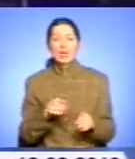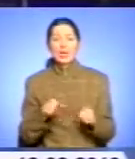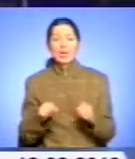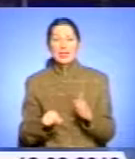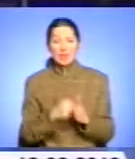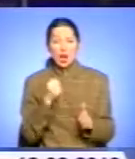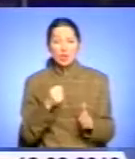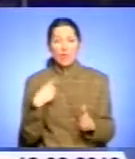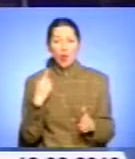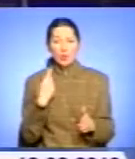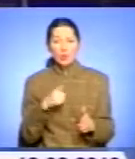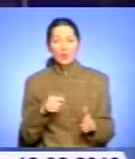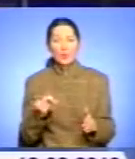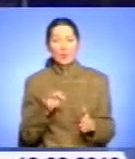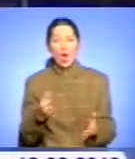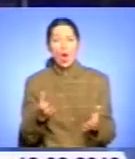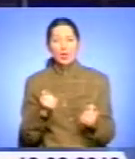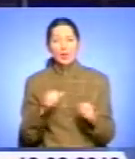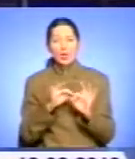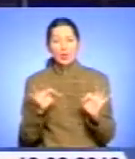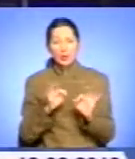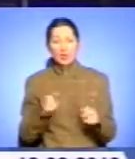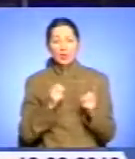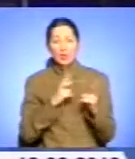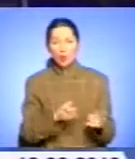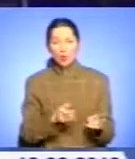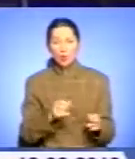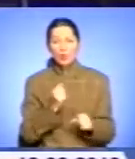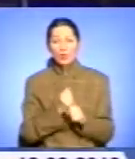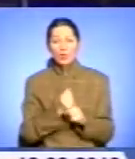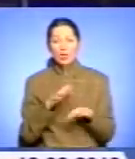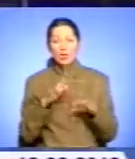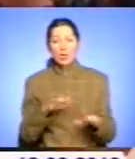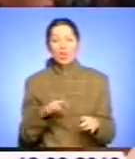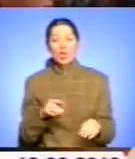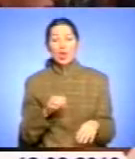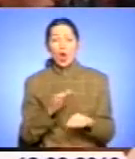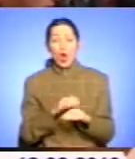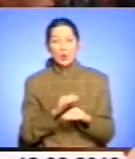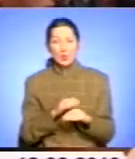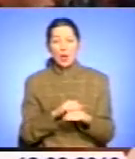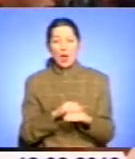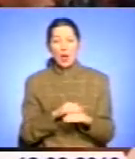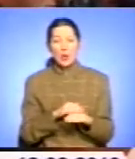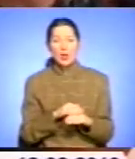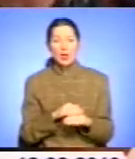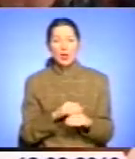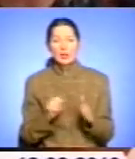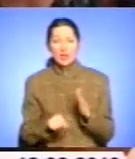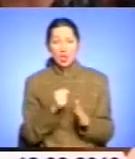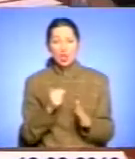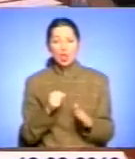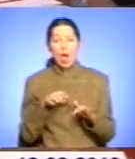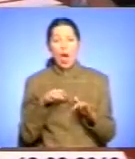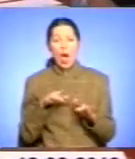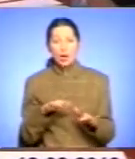отриманні інформації про загрозу вчинення діяння з ознаками терористичного акту. У рамках роботи постійно діючого